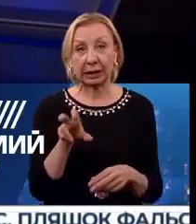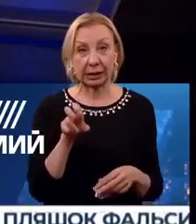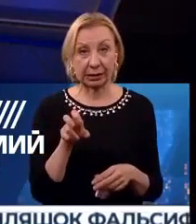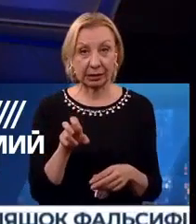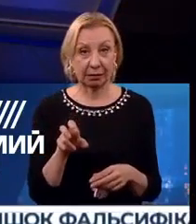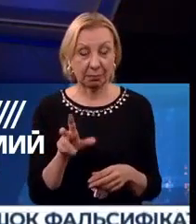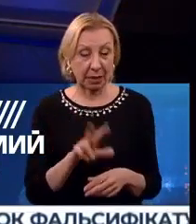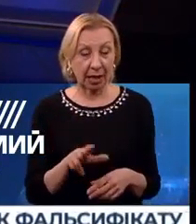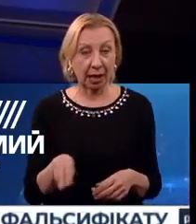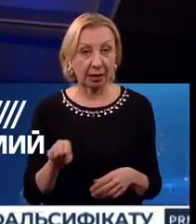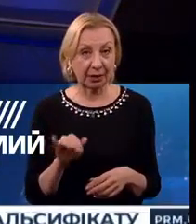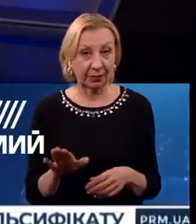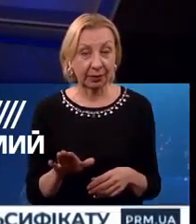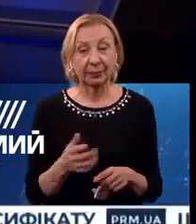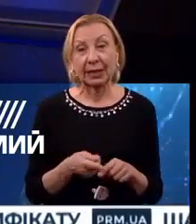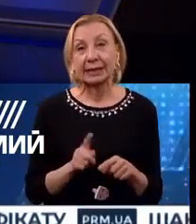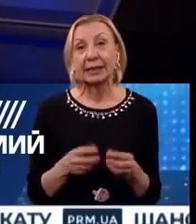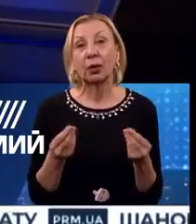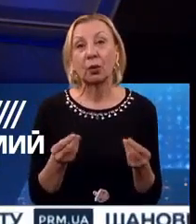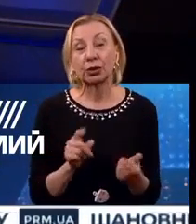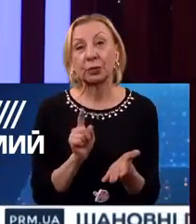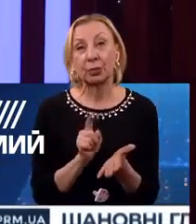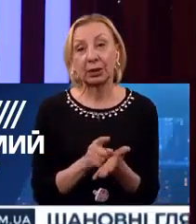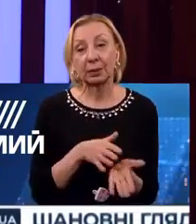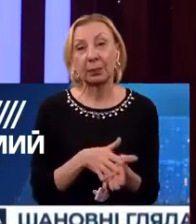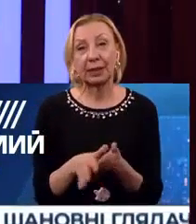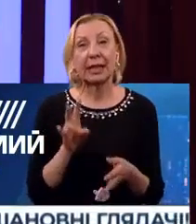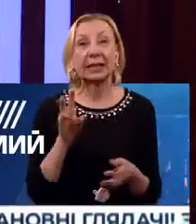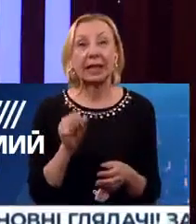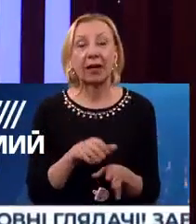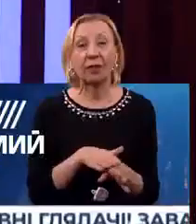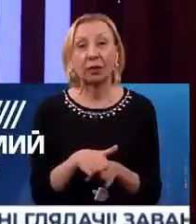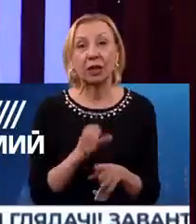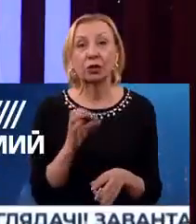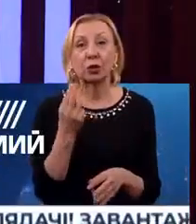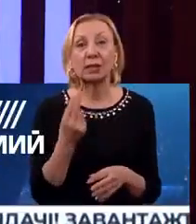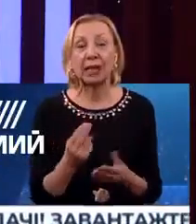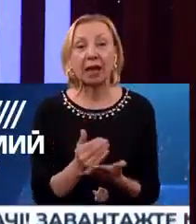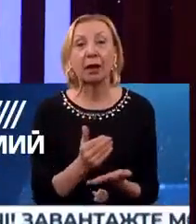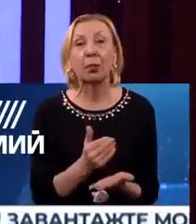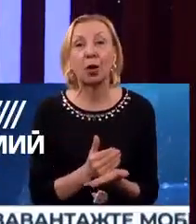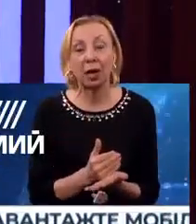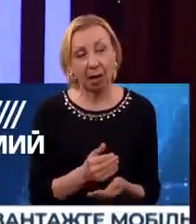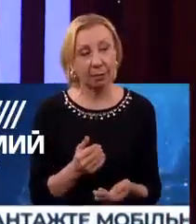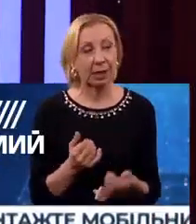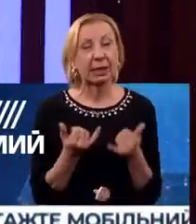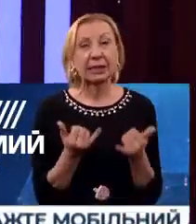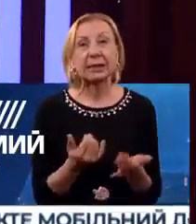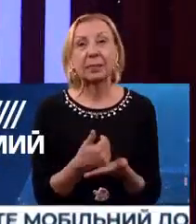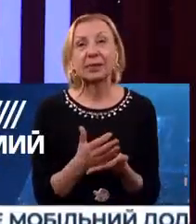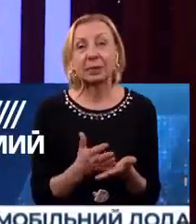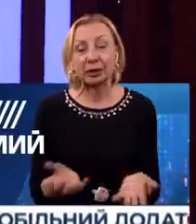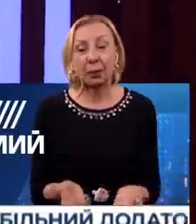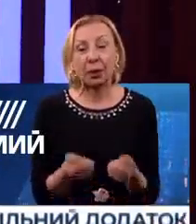з гаком мільярдів. Сьогодні всі ці кошти повинні піти на виконання соціальних програм держави, на забезпечення і